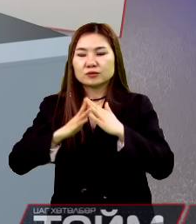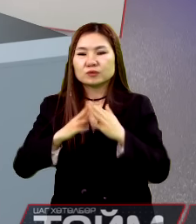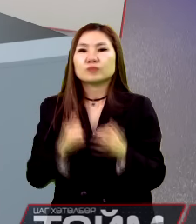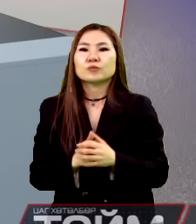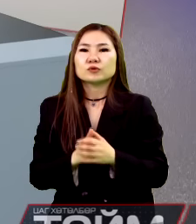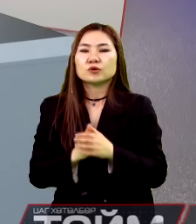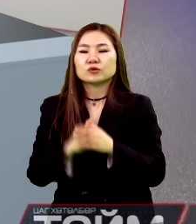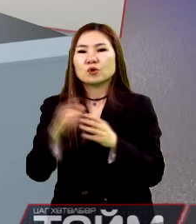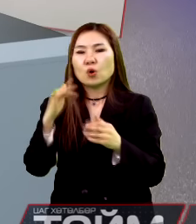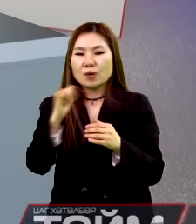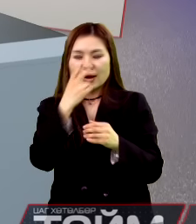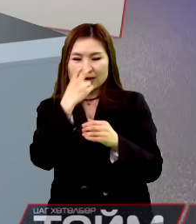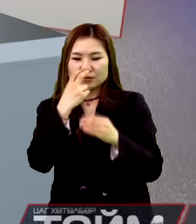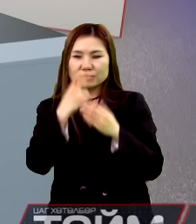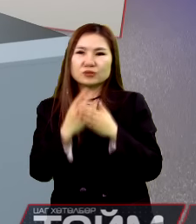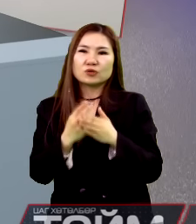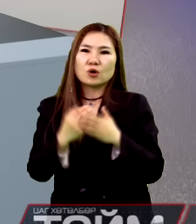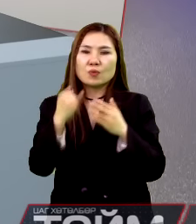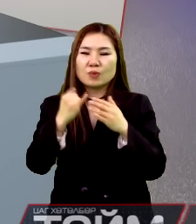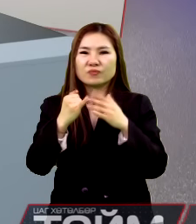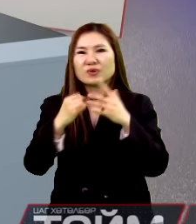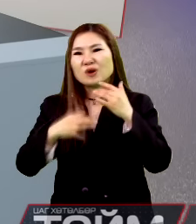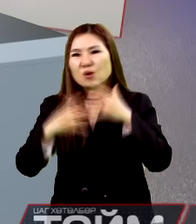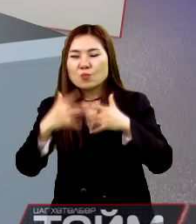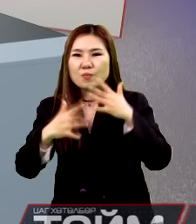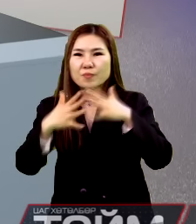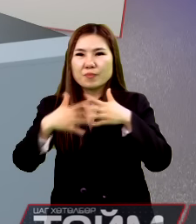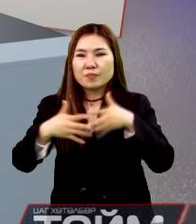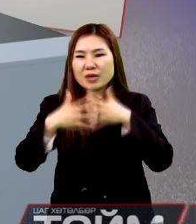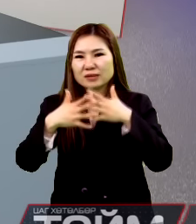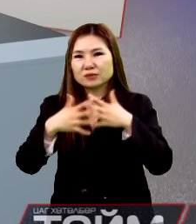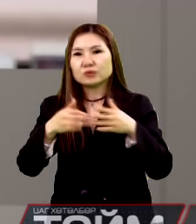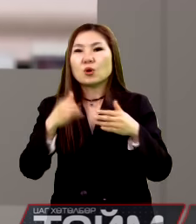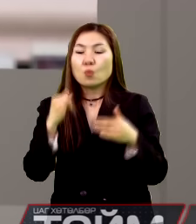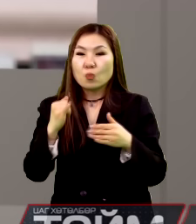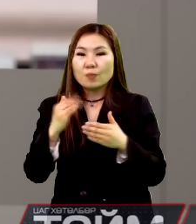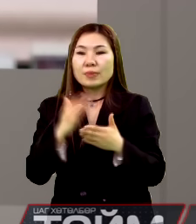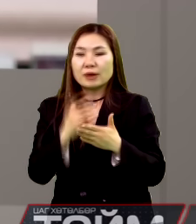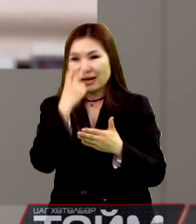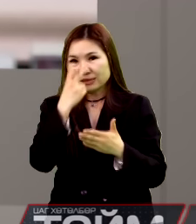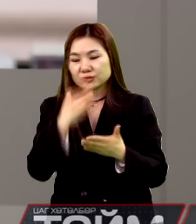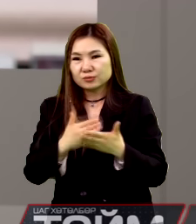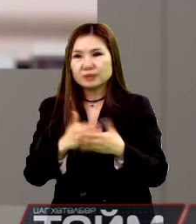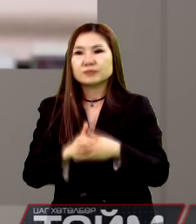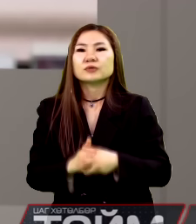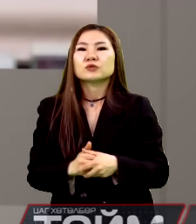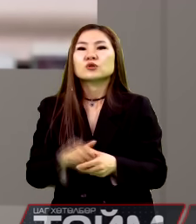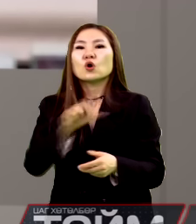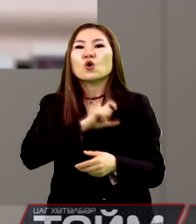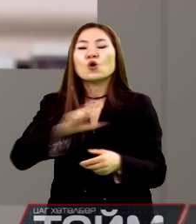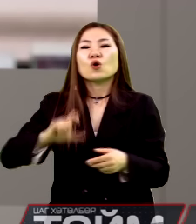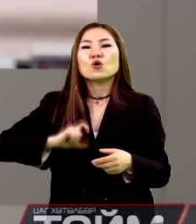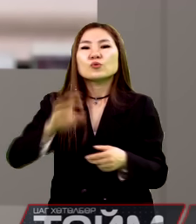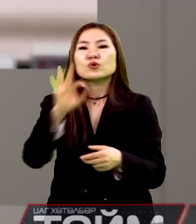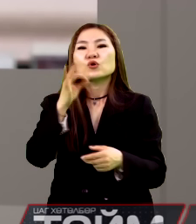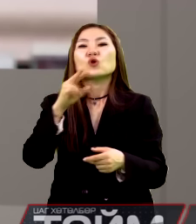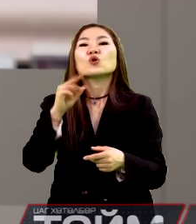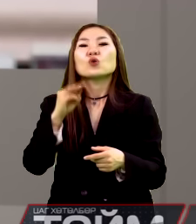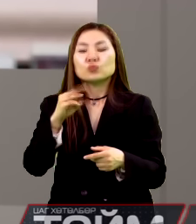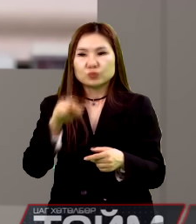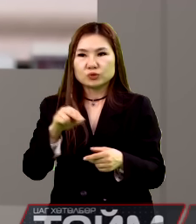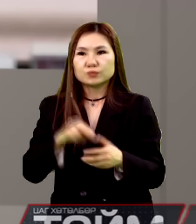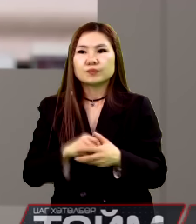үн үзэмжлээс бол онгорхой цаорхойтой нэг ийм барилга ашигладаггүй. Тэр үл яг мэдээж хуу хөний өмч. Тэр хин энэ хиний өмч үхэх нөгөө